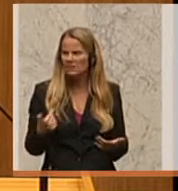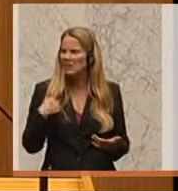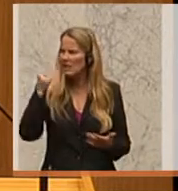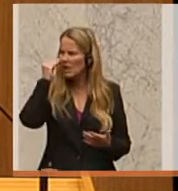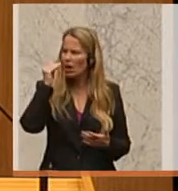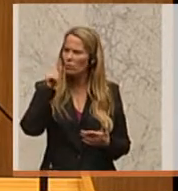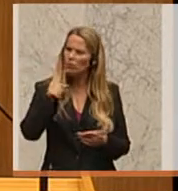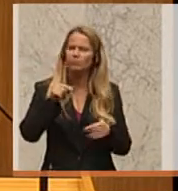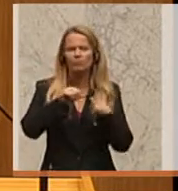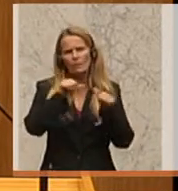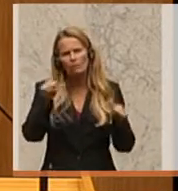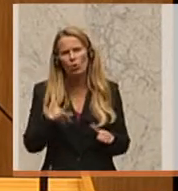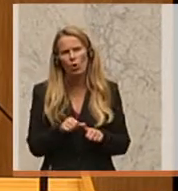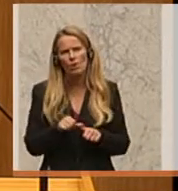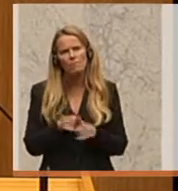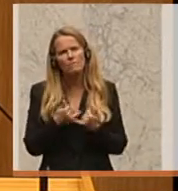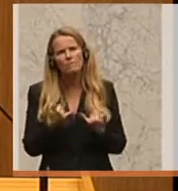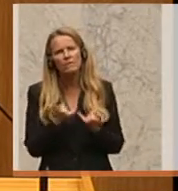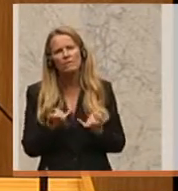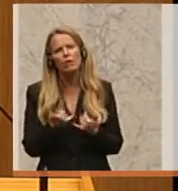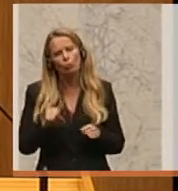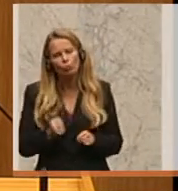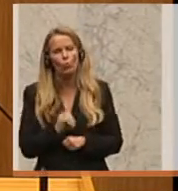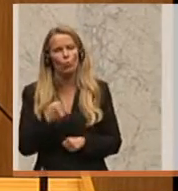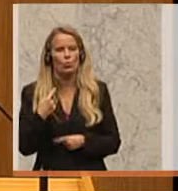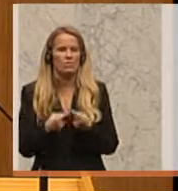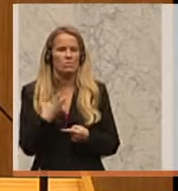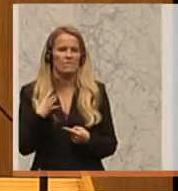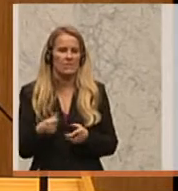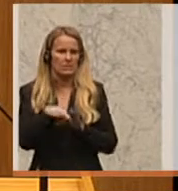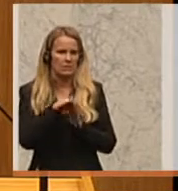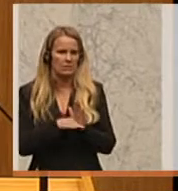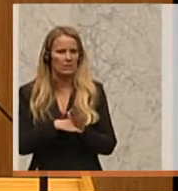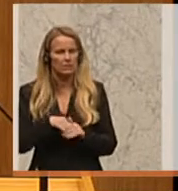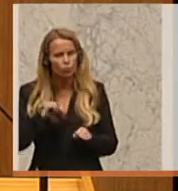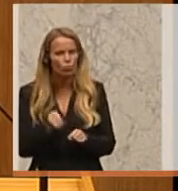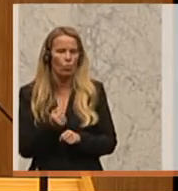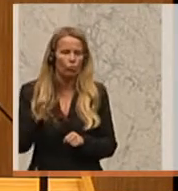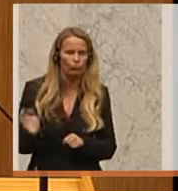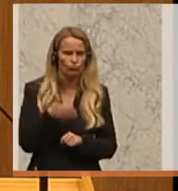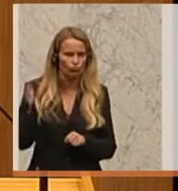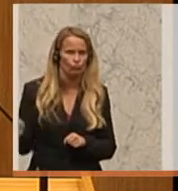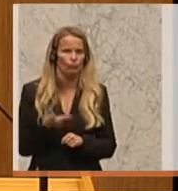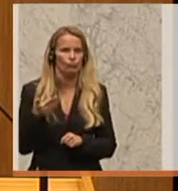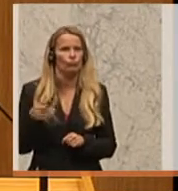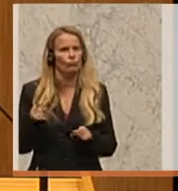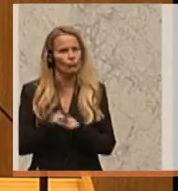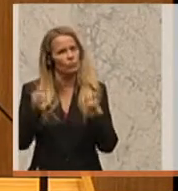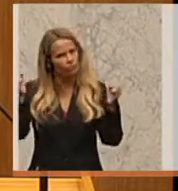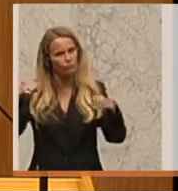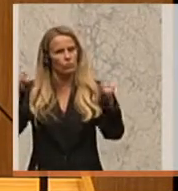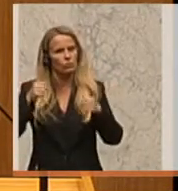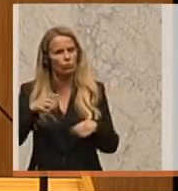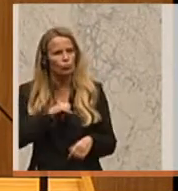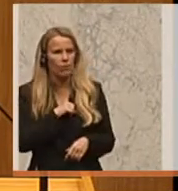Weise, wie doch immer wieder Gesetze durchgewunken werden und wie es zu diesem Abnicken kommt,